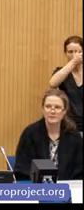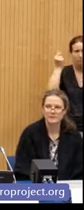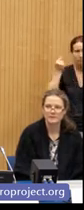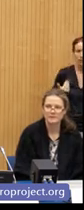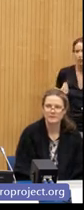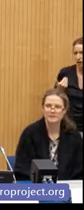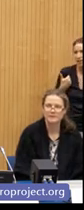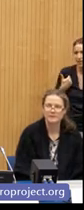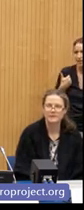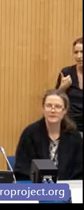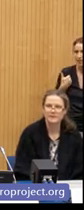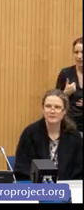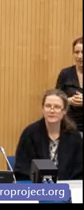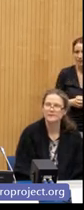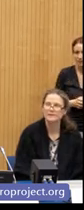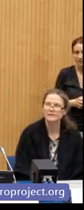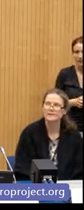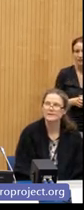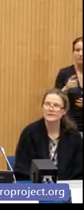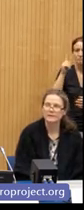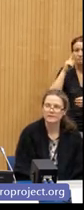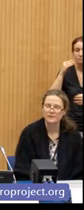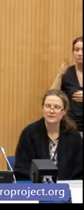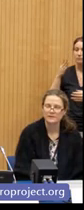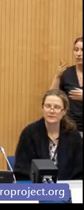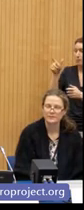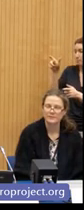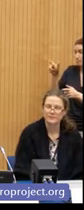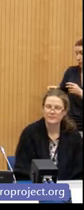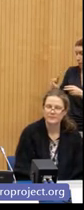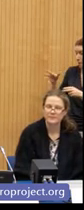Persons with disabilities and not disabled persons.